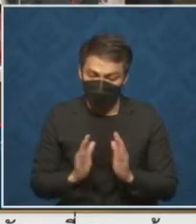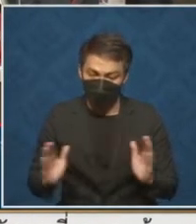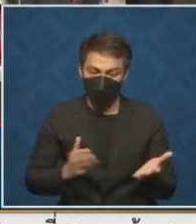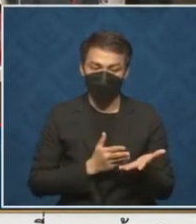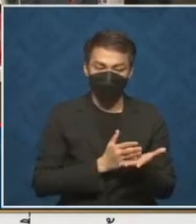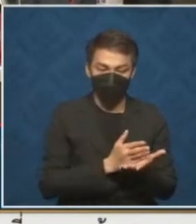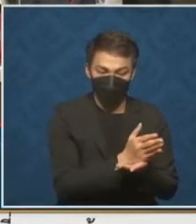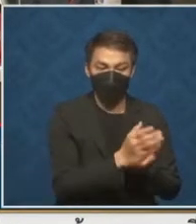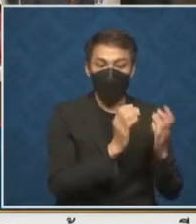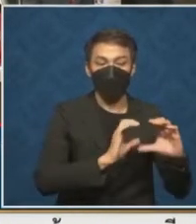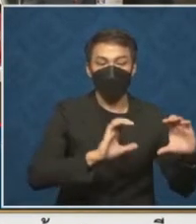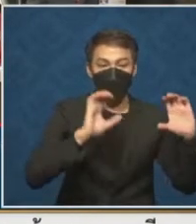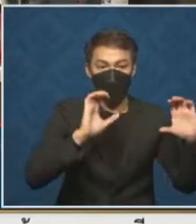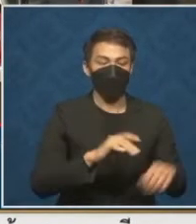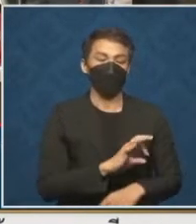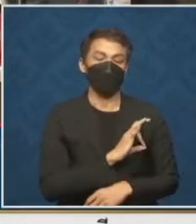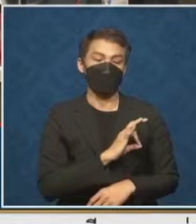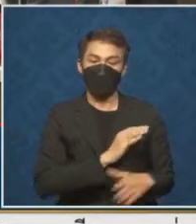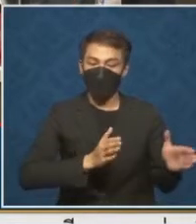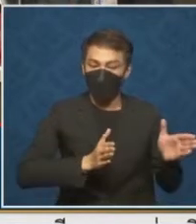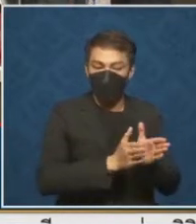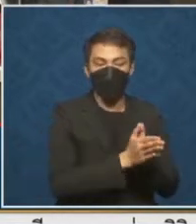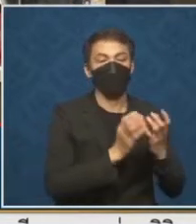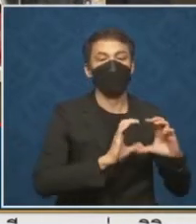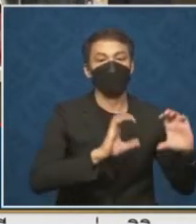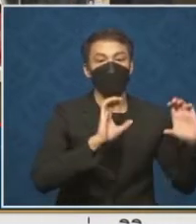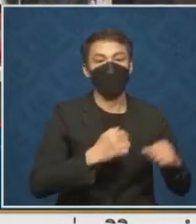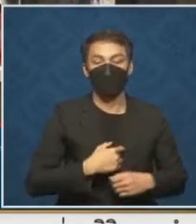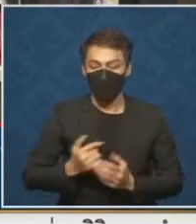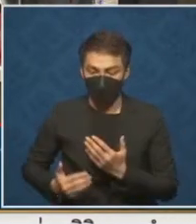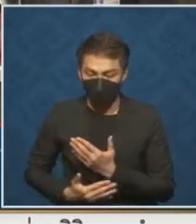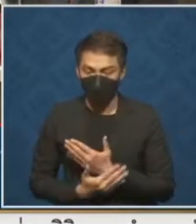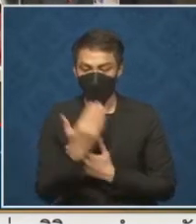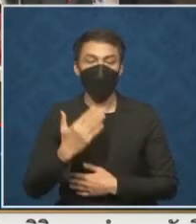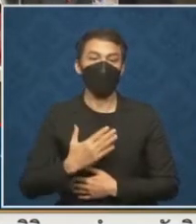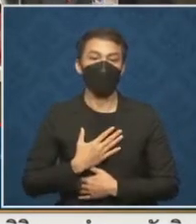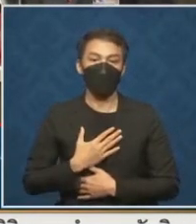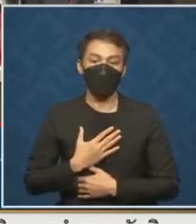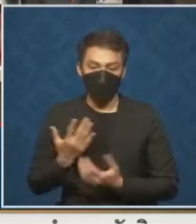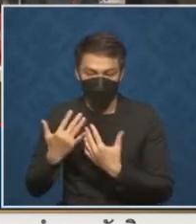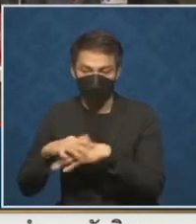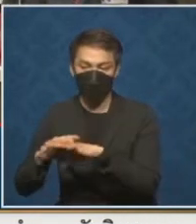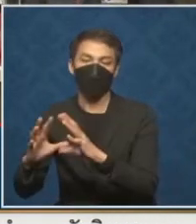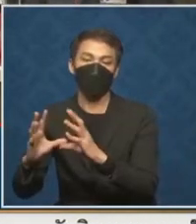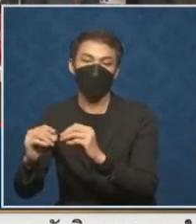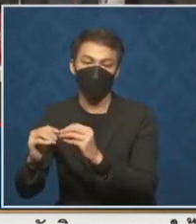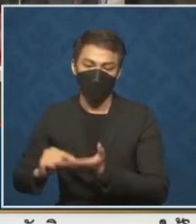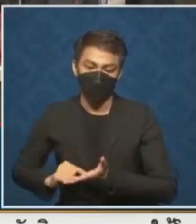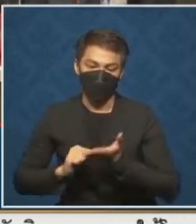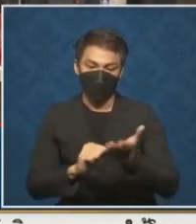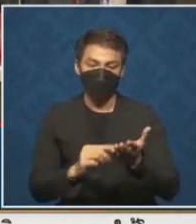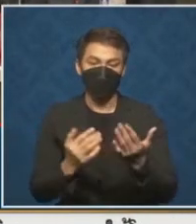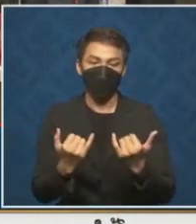ร่วมตักบาตรทุกท่านนะครับที่ให้โอกาสผู้เรามาเป็นองค์ประชุมและให้เขาได้มีโอกาสทำหน้าที่